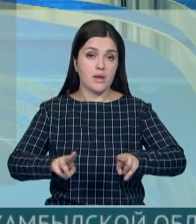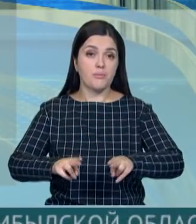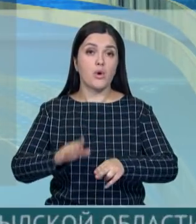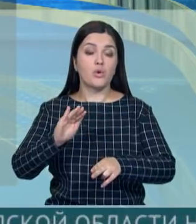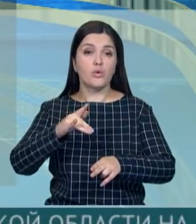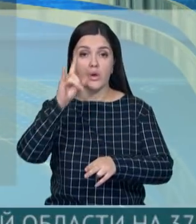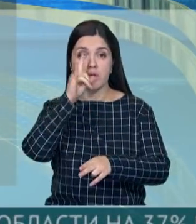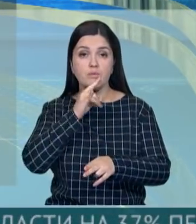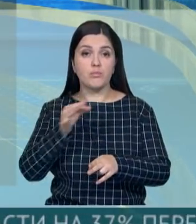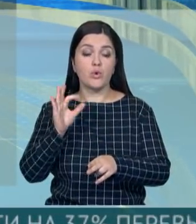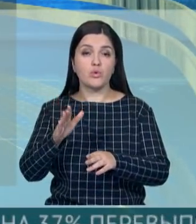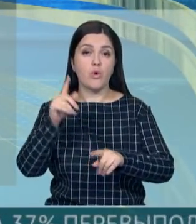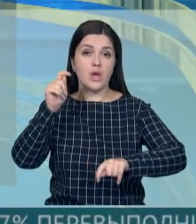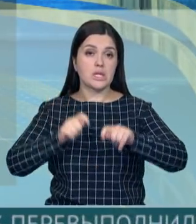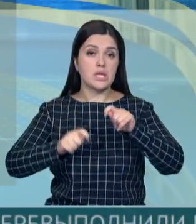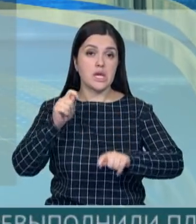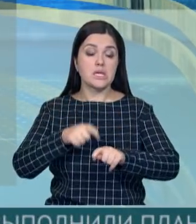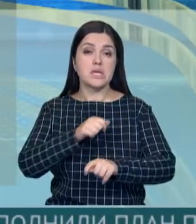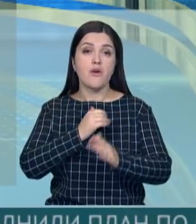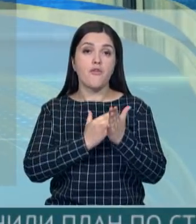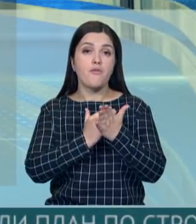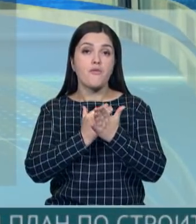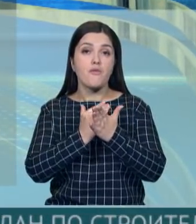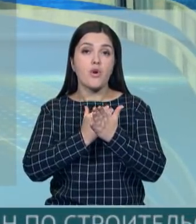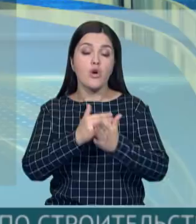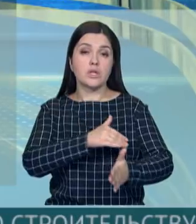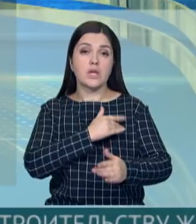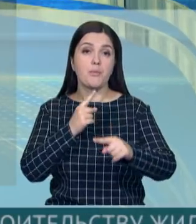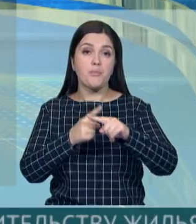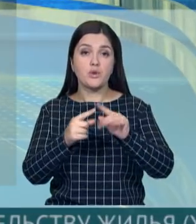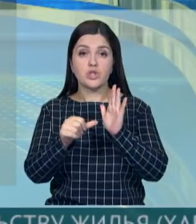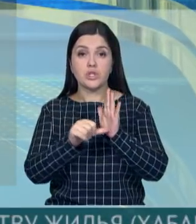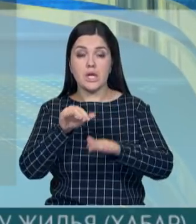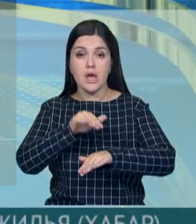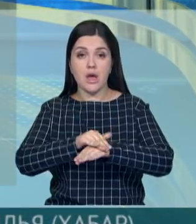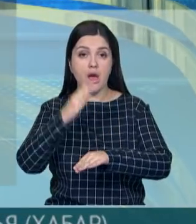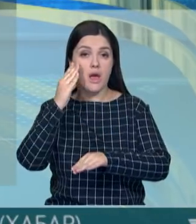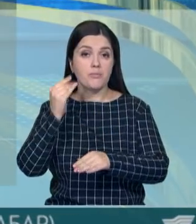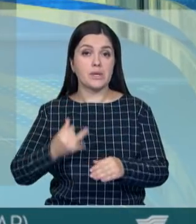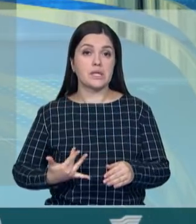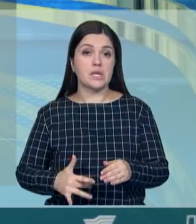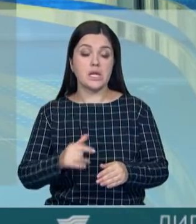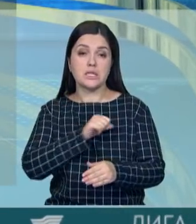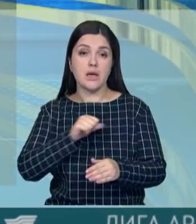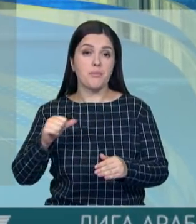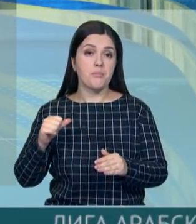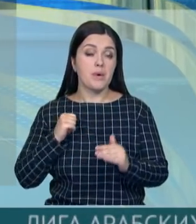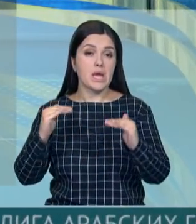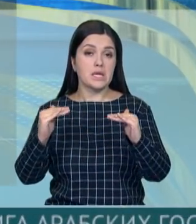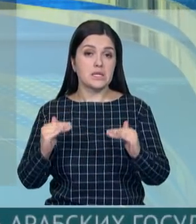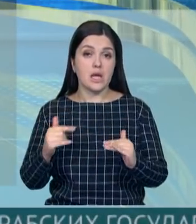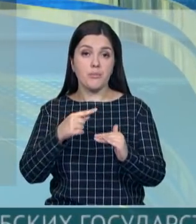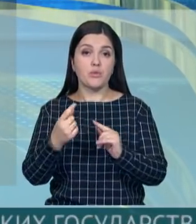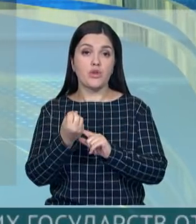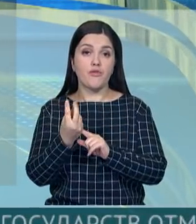кроме Южно-Казахстанской области, осадки. Самая высокая температура плюс 6 зафиксирована в Алматы и Таразе. Самая низкая